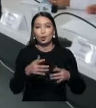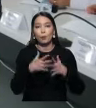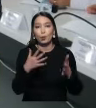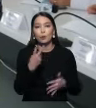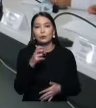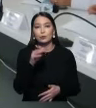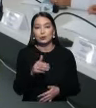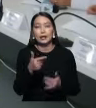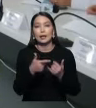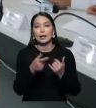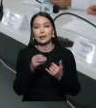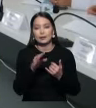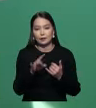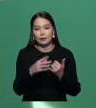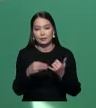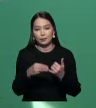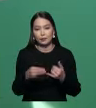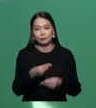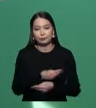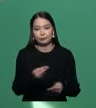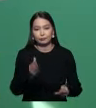тысяч гектаров земли.